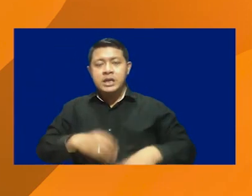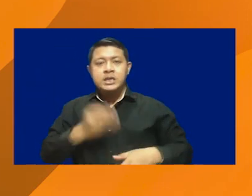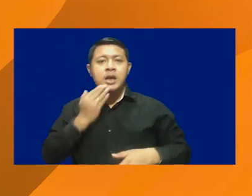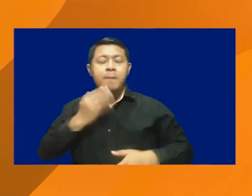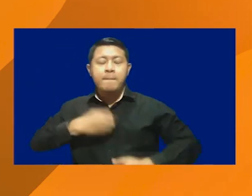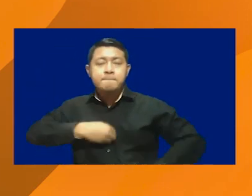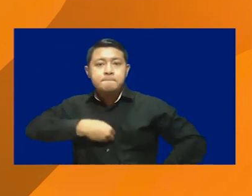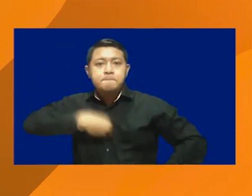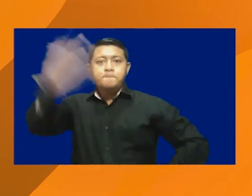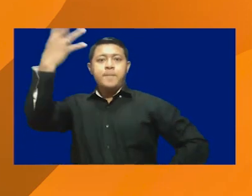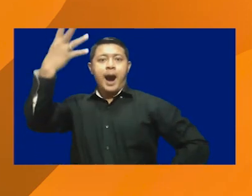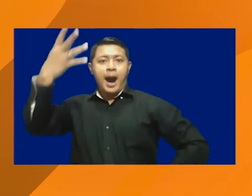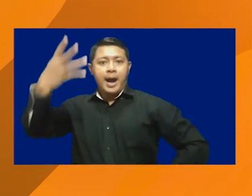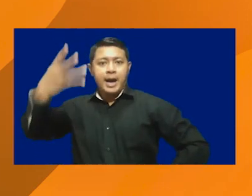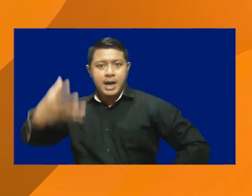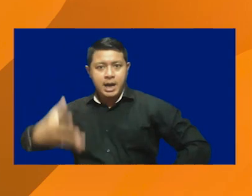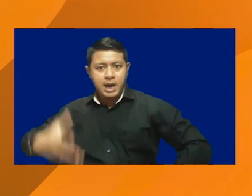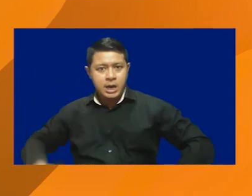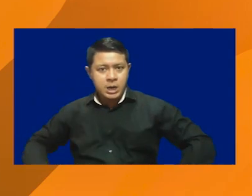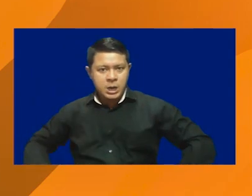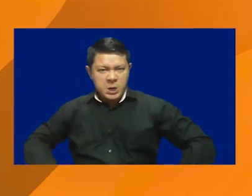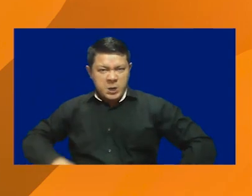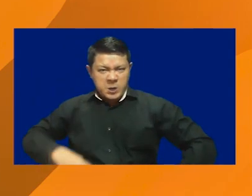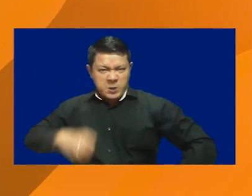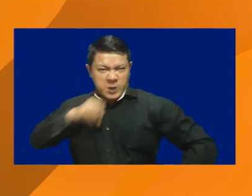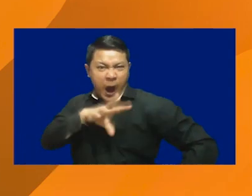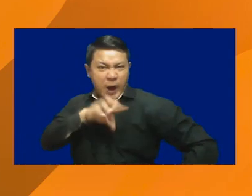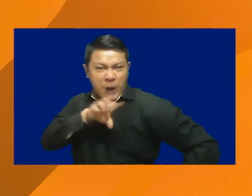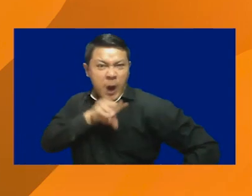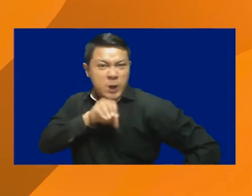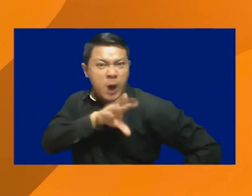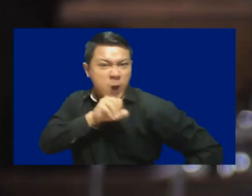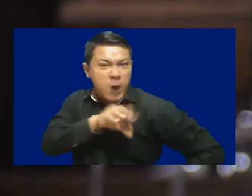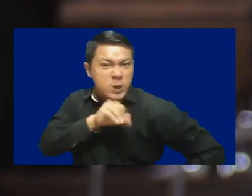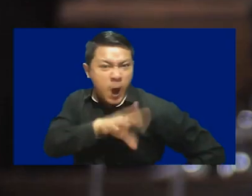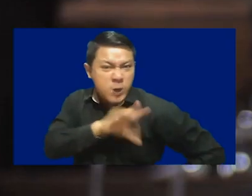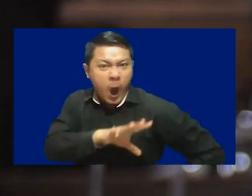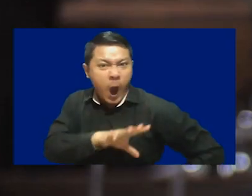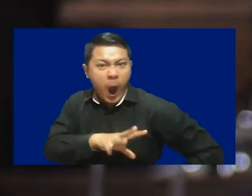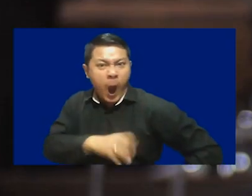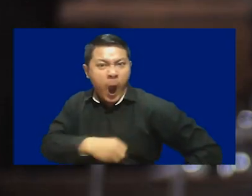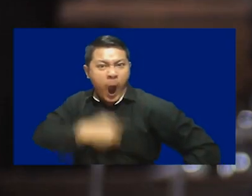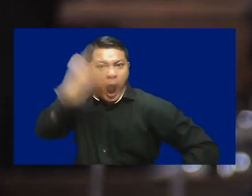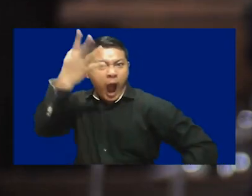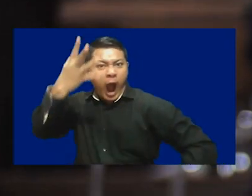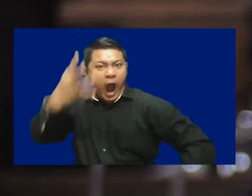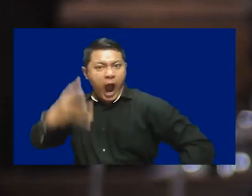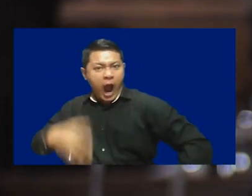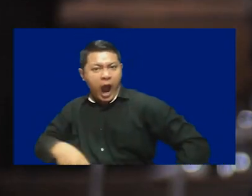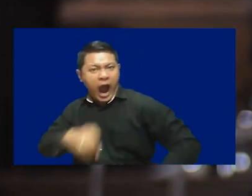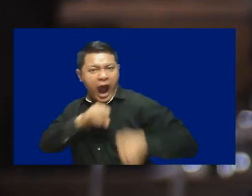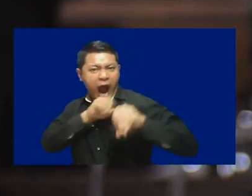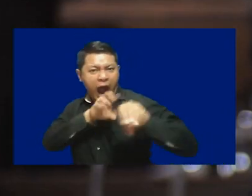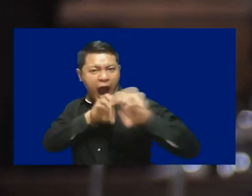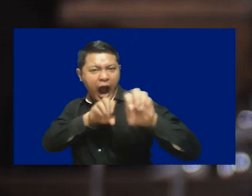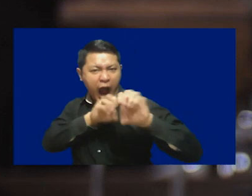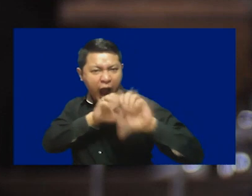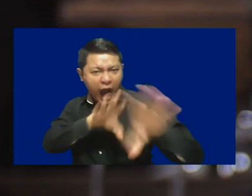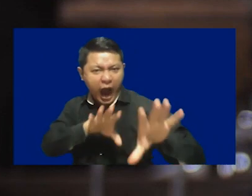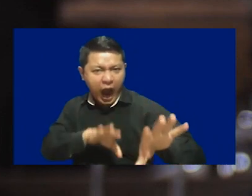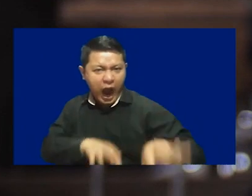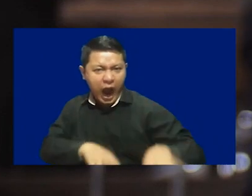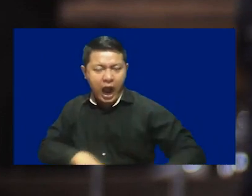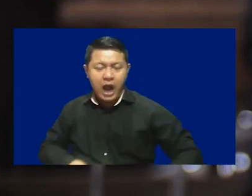itu menjadi pemarah, menjadi temperamental, emosional, menjadi brutal